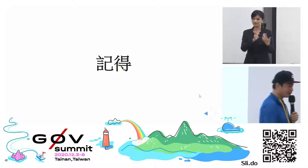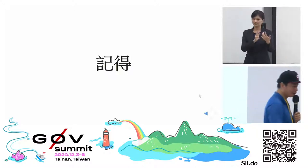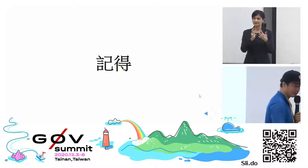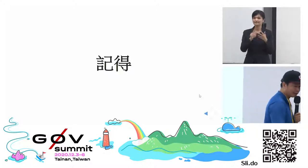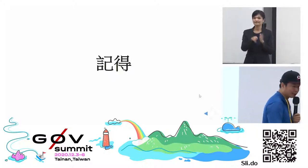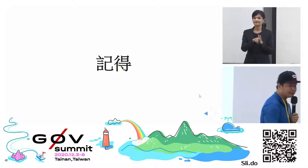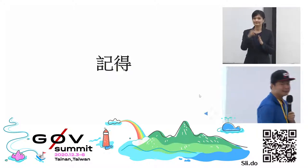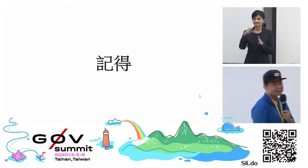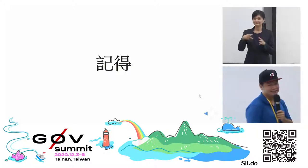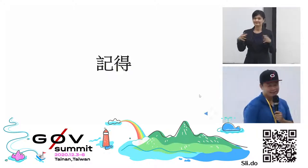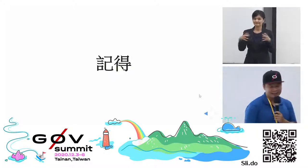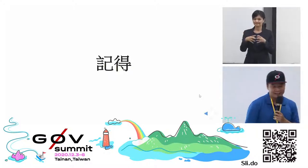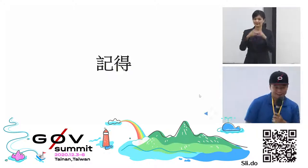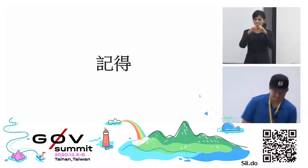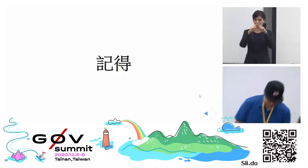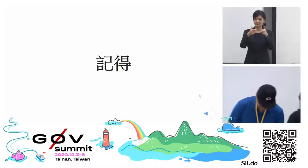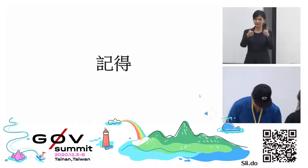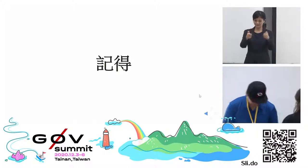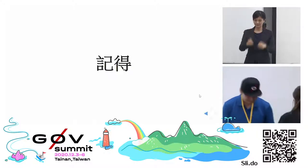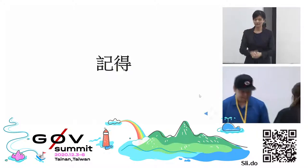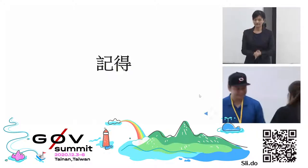一并回答。谢谢大家。